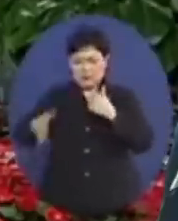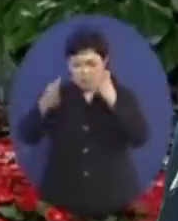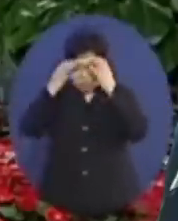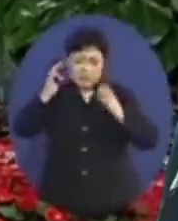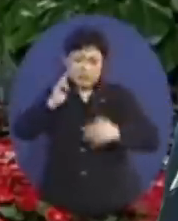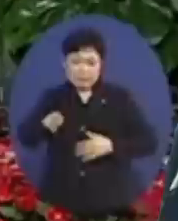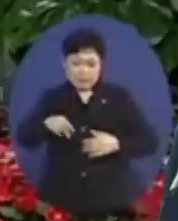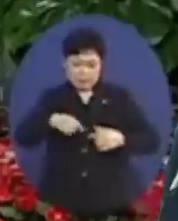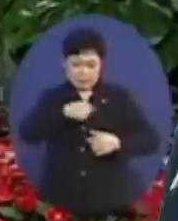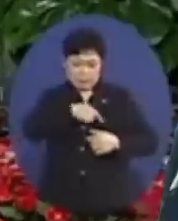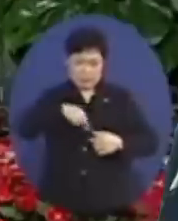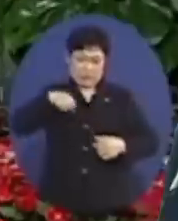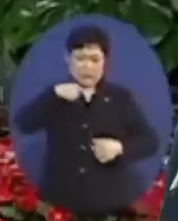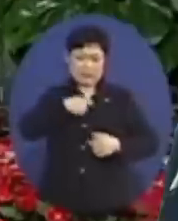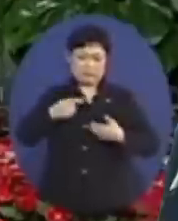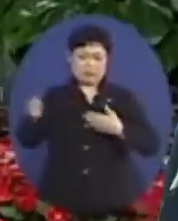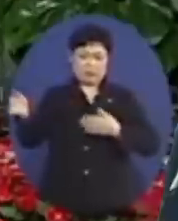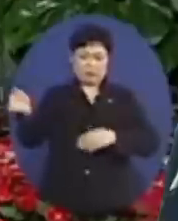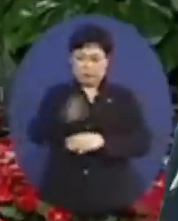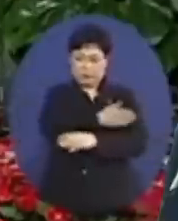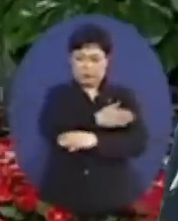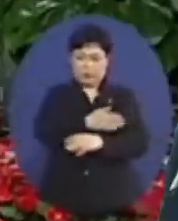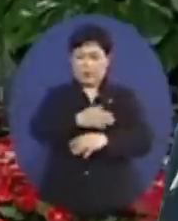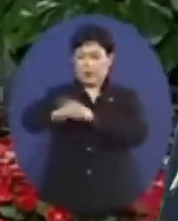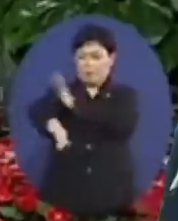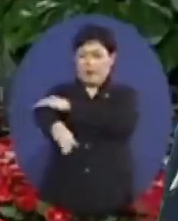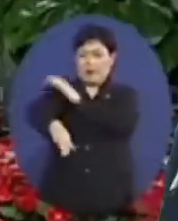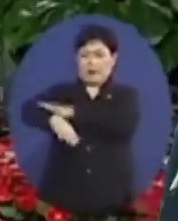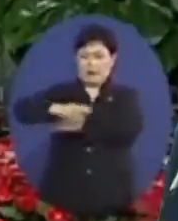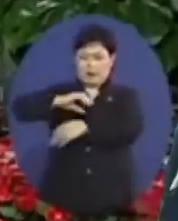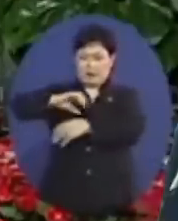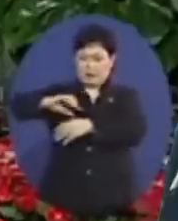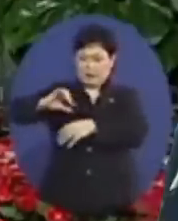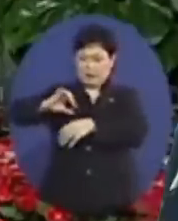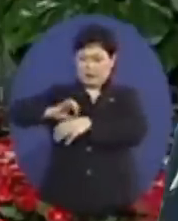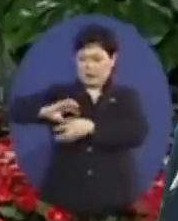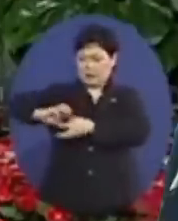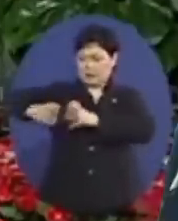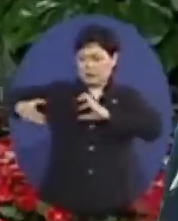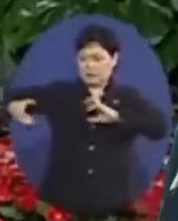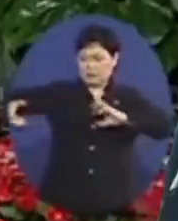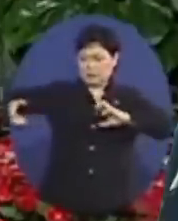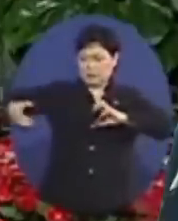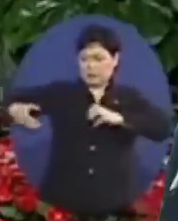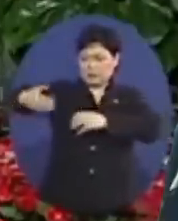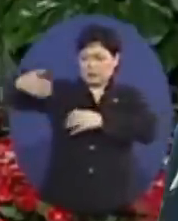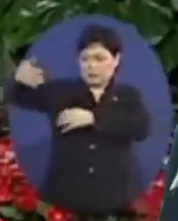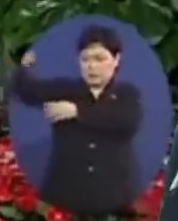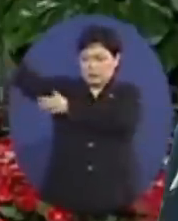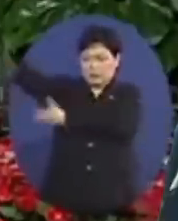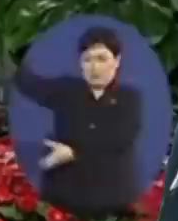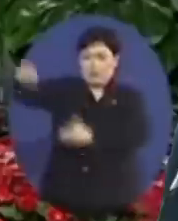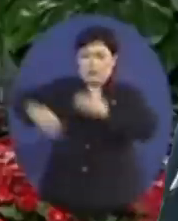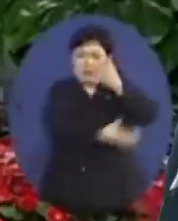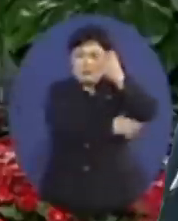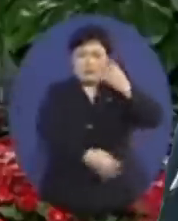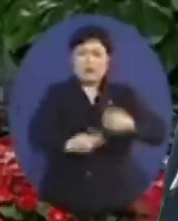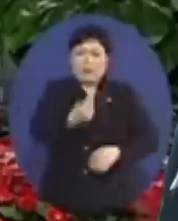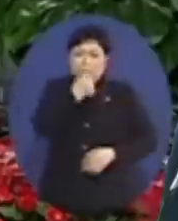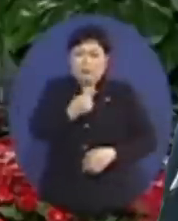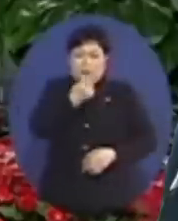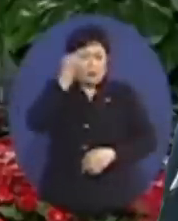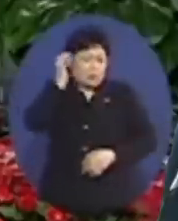또한 가슴으로부터 팔에 이르는 근육이 극도로 늘어져 당겨서 팽창함으로 호흡장애를